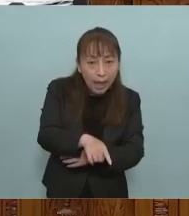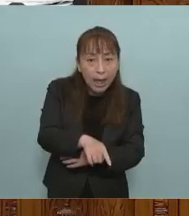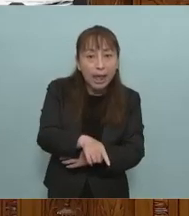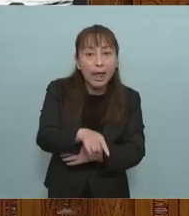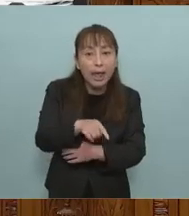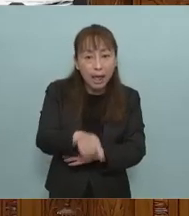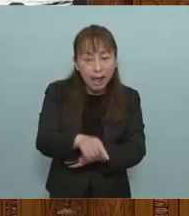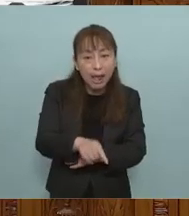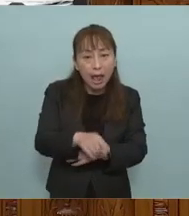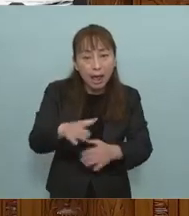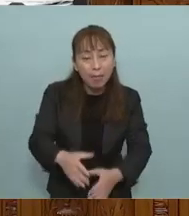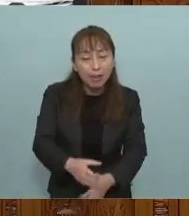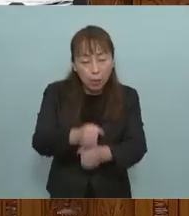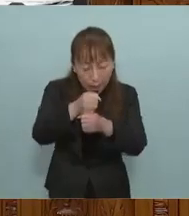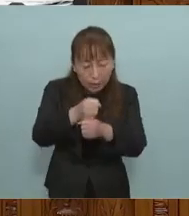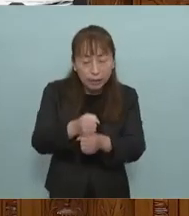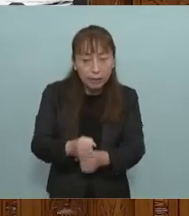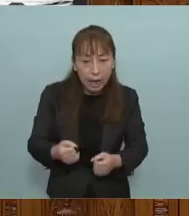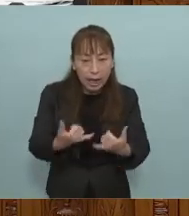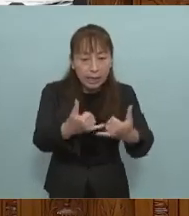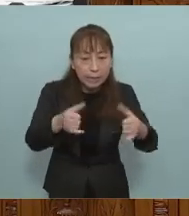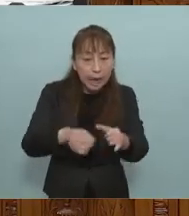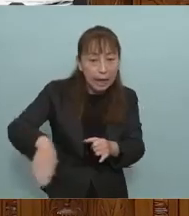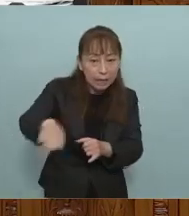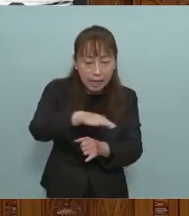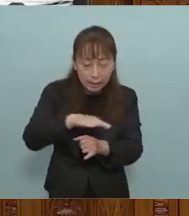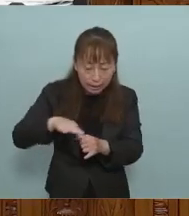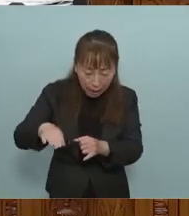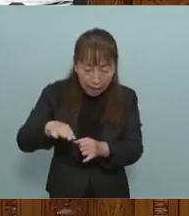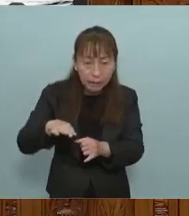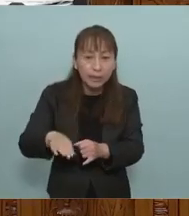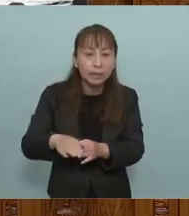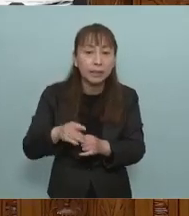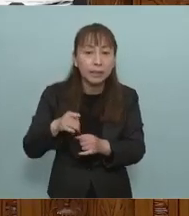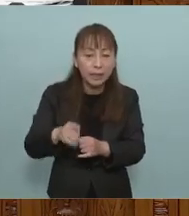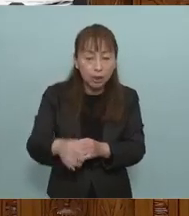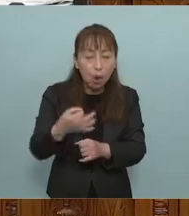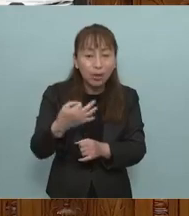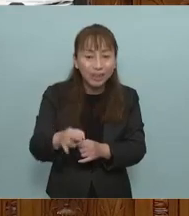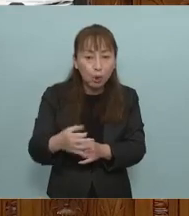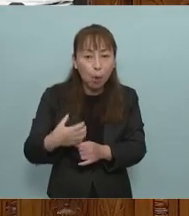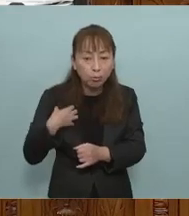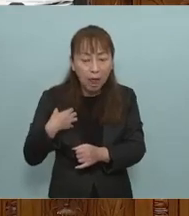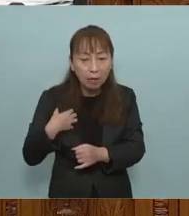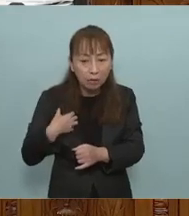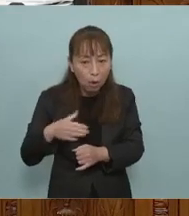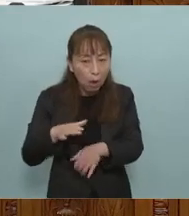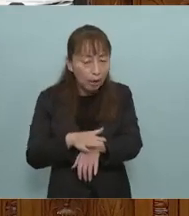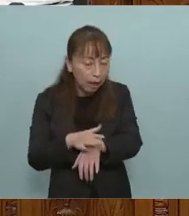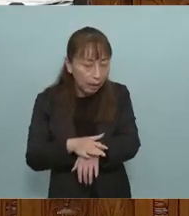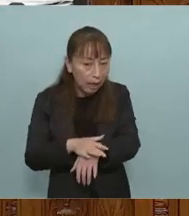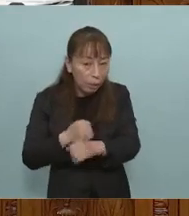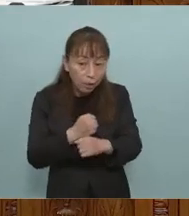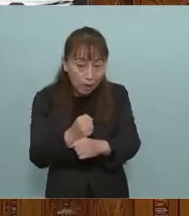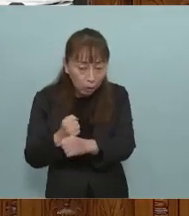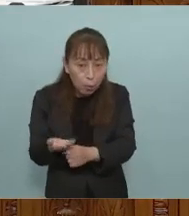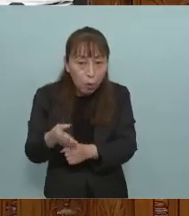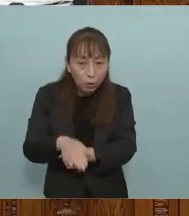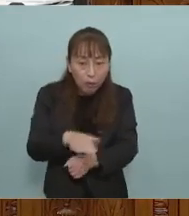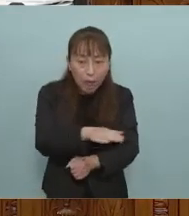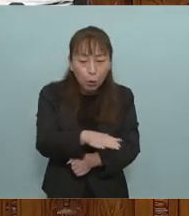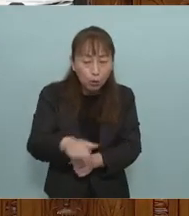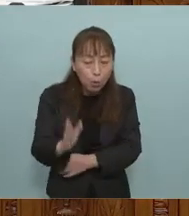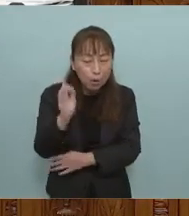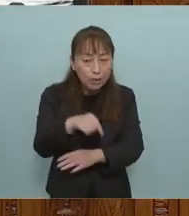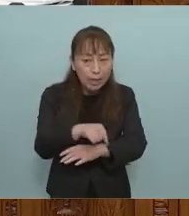系的に取りまとめ、社会全体での費用負担の在り方の検討と合わせて、子ども政策